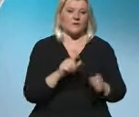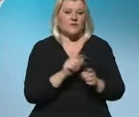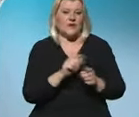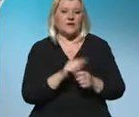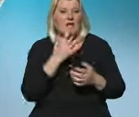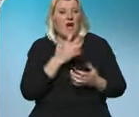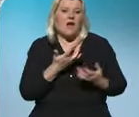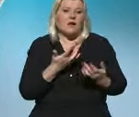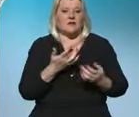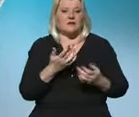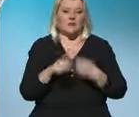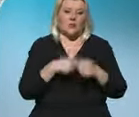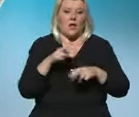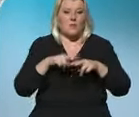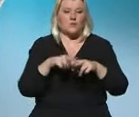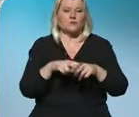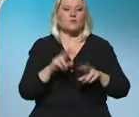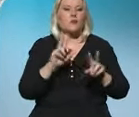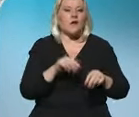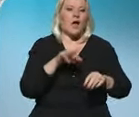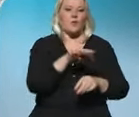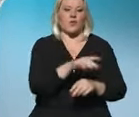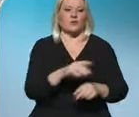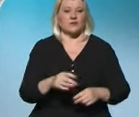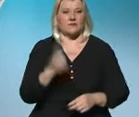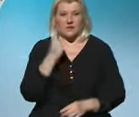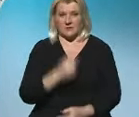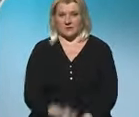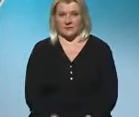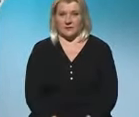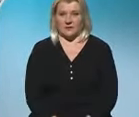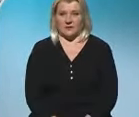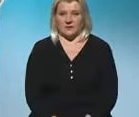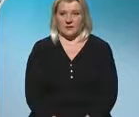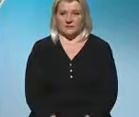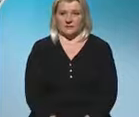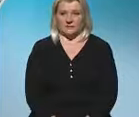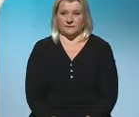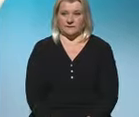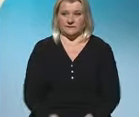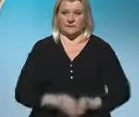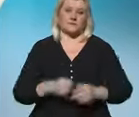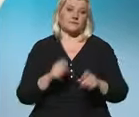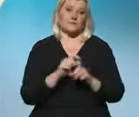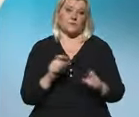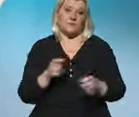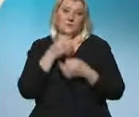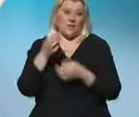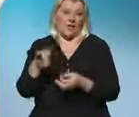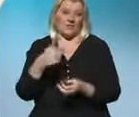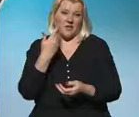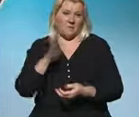ven a kam nejčastěji vylákají. Tak si společně s námi poslechněte, co píší. Napsala protože tu otázku pro vás nemůžeme mít ještě.